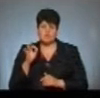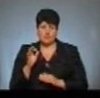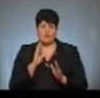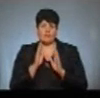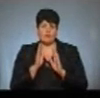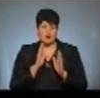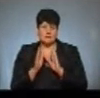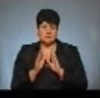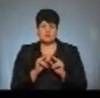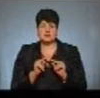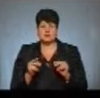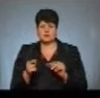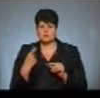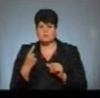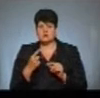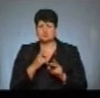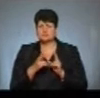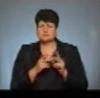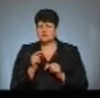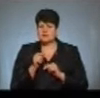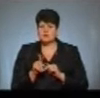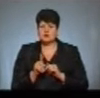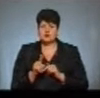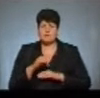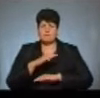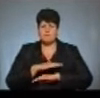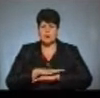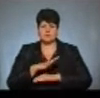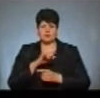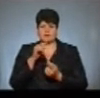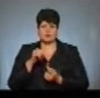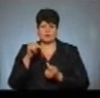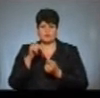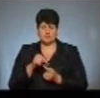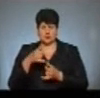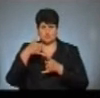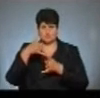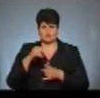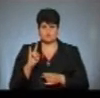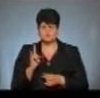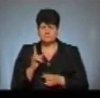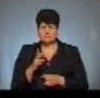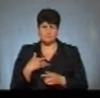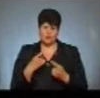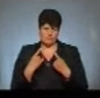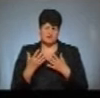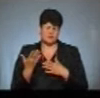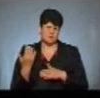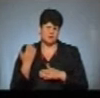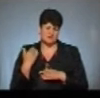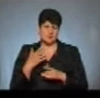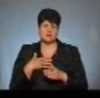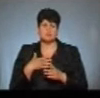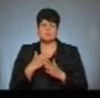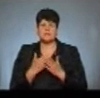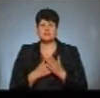Фейсбук жителі Тернопільщини скаржились на те, що парти були невідповідні до зросту абітурієнтів. Ми це з вами проговорювали на минулій нашій